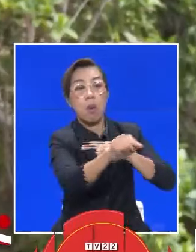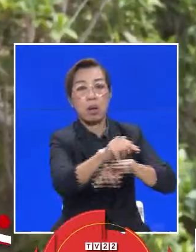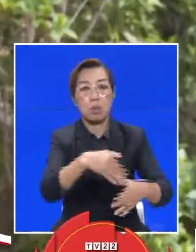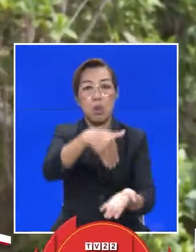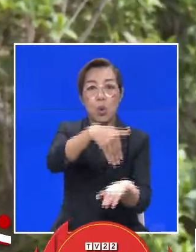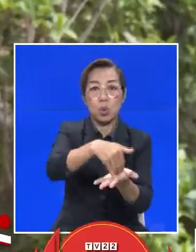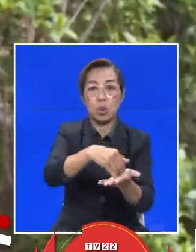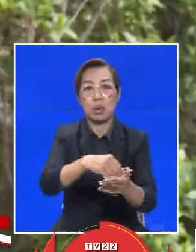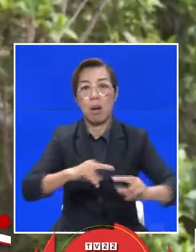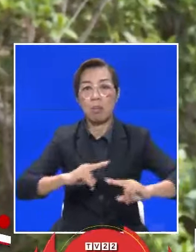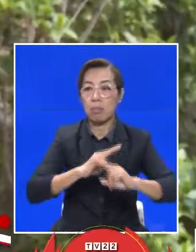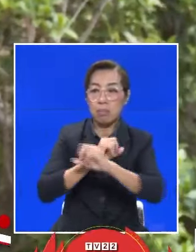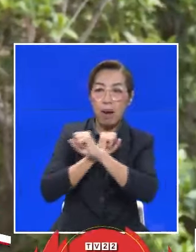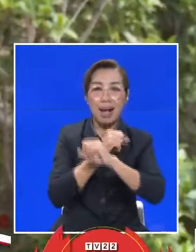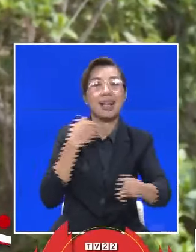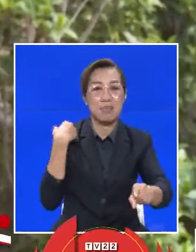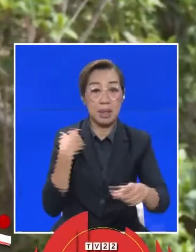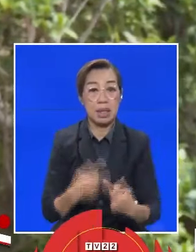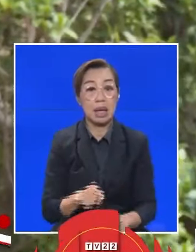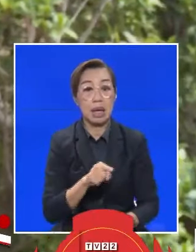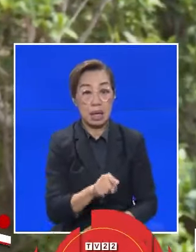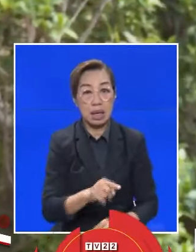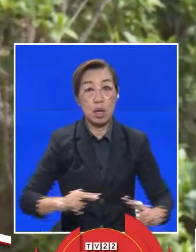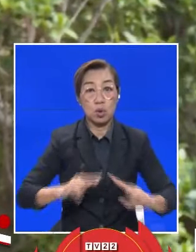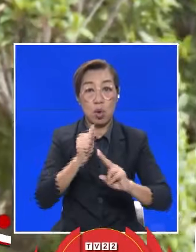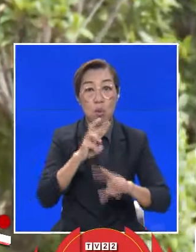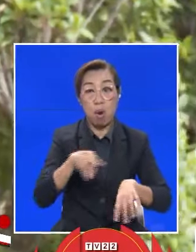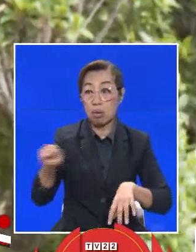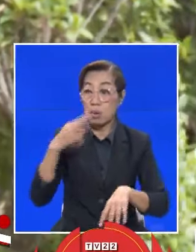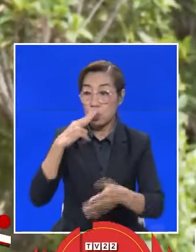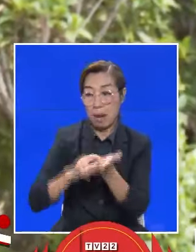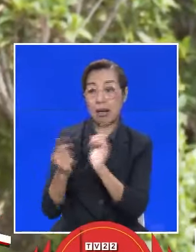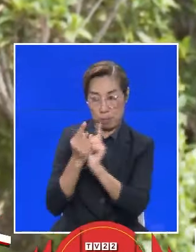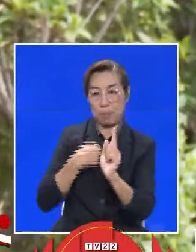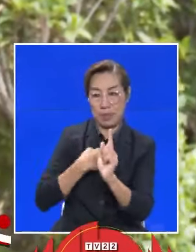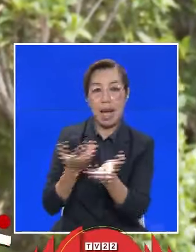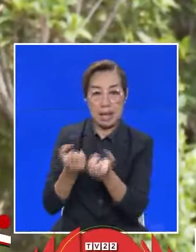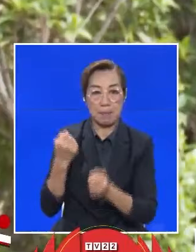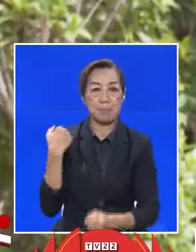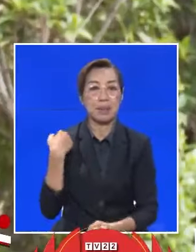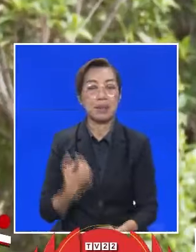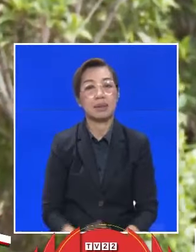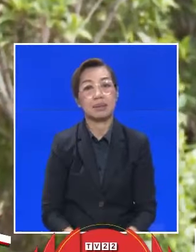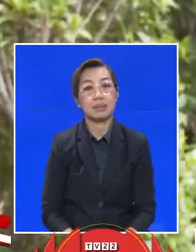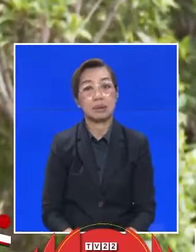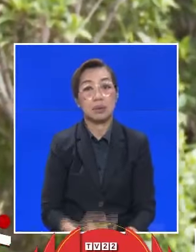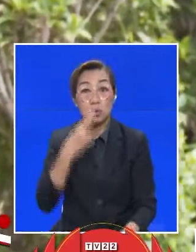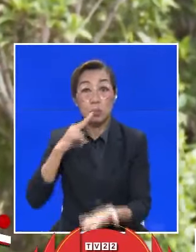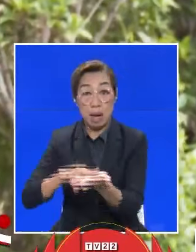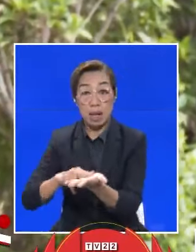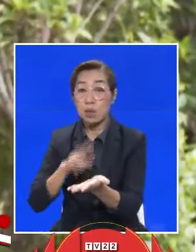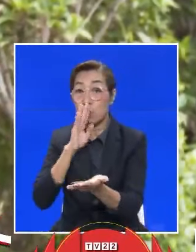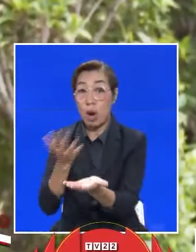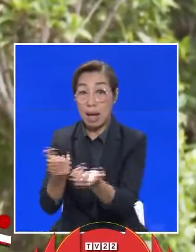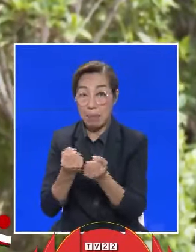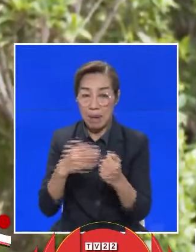เรียบร้อยนะคะรับเองค่ะรับที่อว.ค่ะ รัฐมนตรีบอกว่าคือรับหนังสือมาแล้วก็ต้องมาดูข้อ